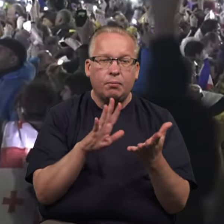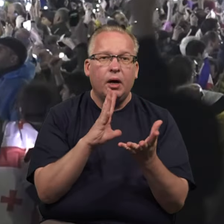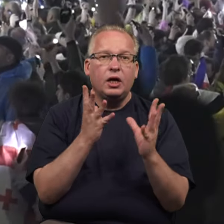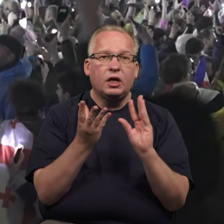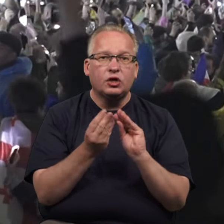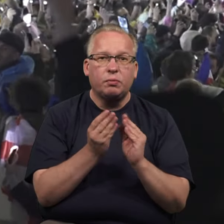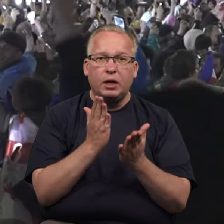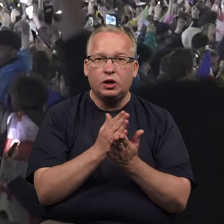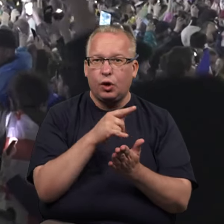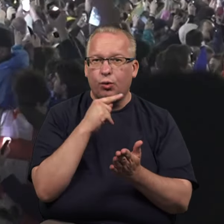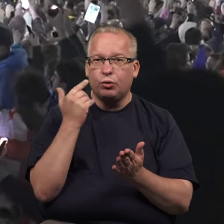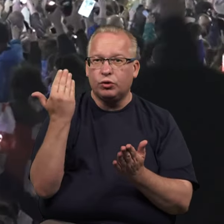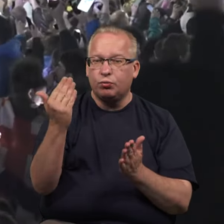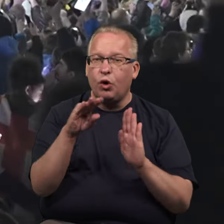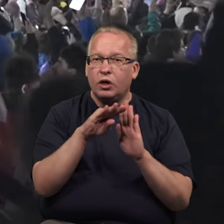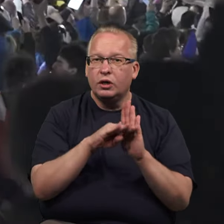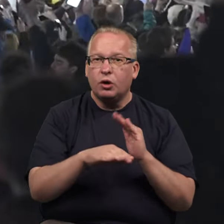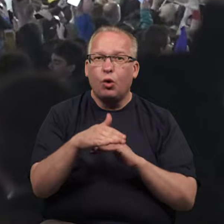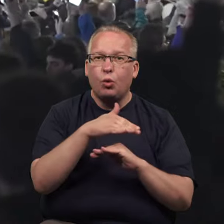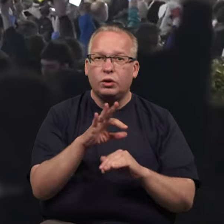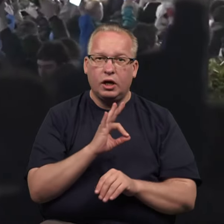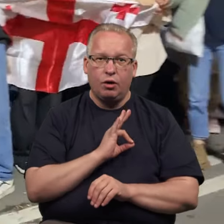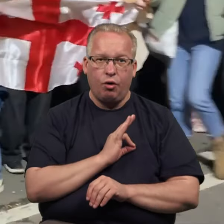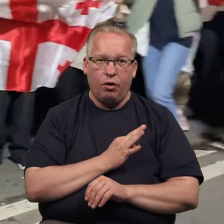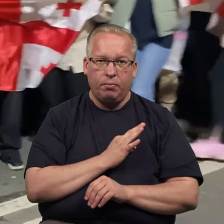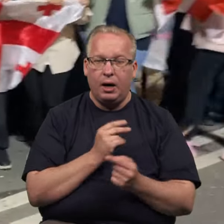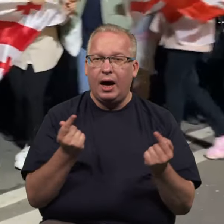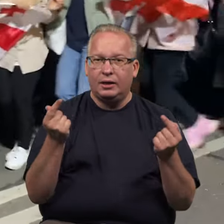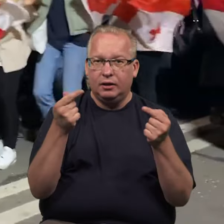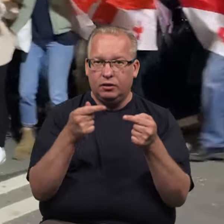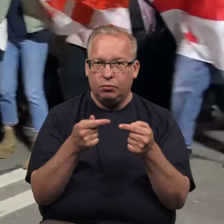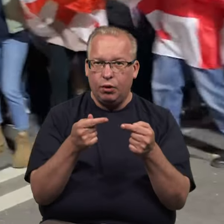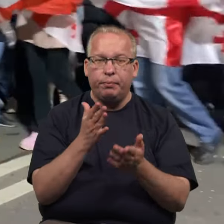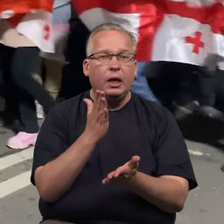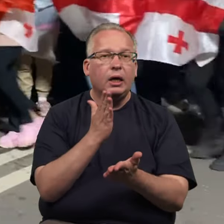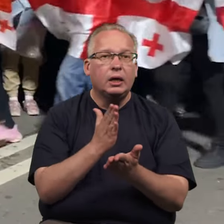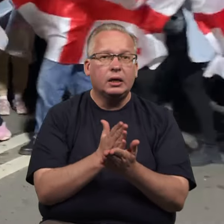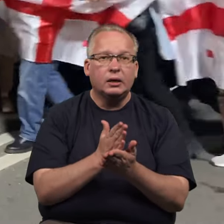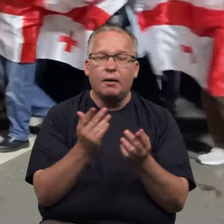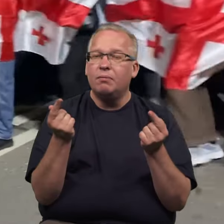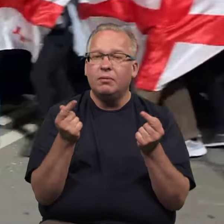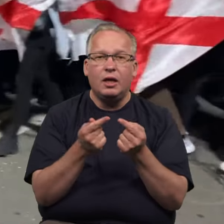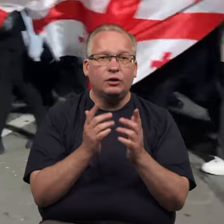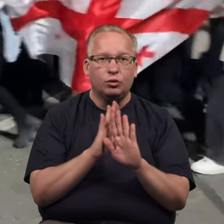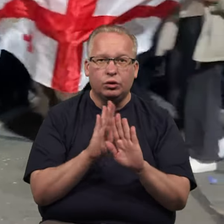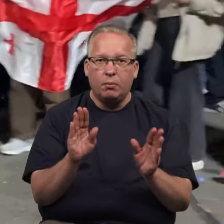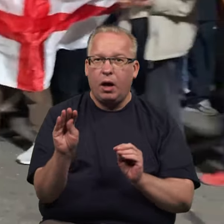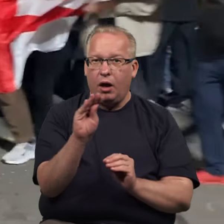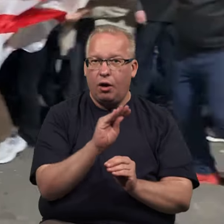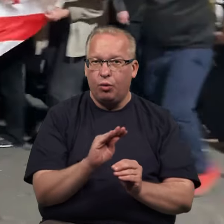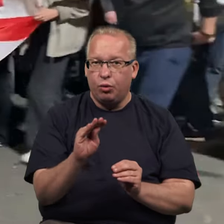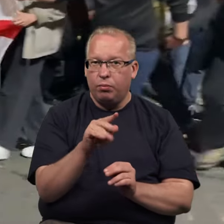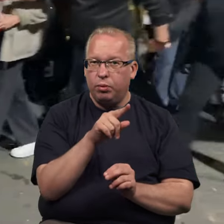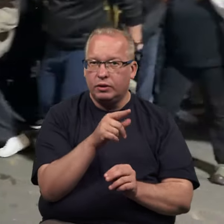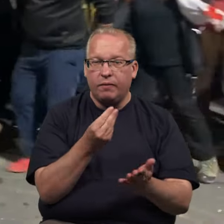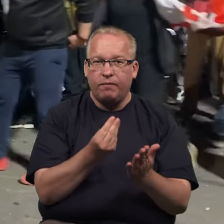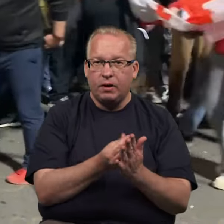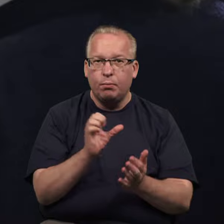yra Rusijos įstatymo dėl užsienio agentų atitikmuo ir yra nesuderinama su europinėmis vertybėmis